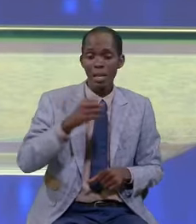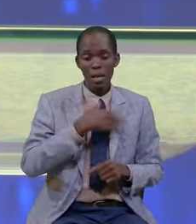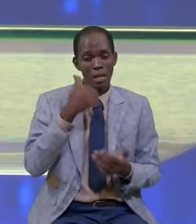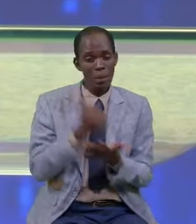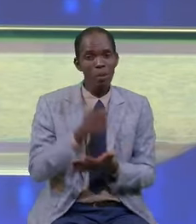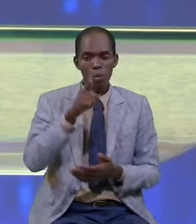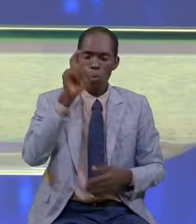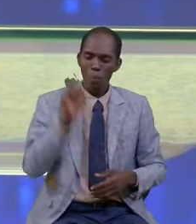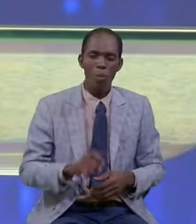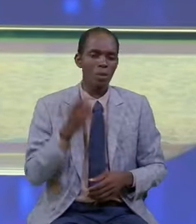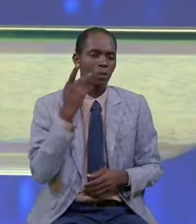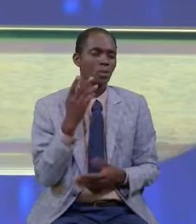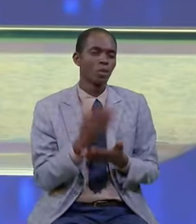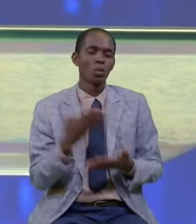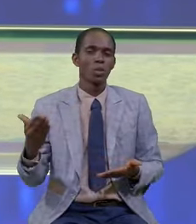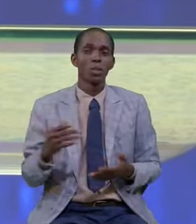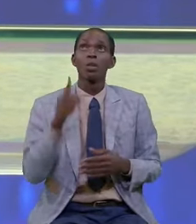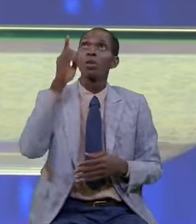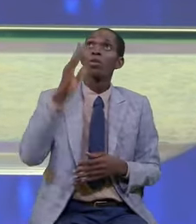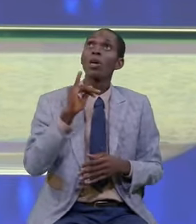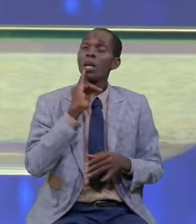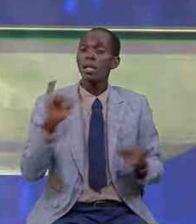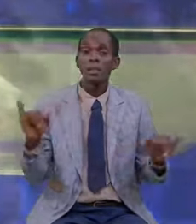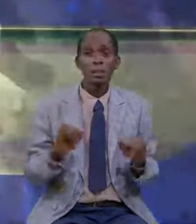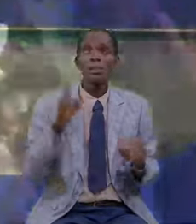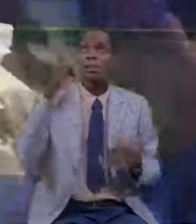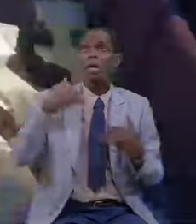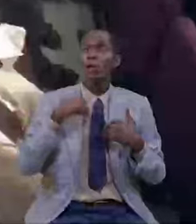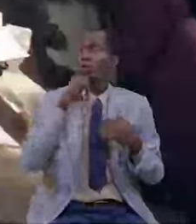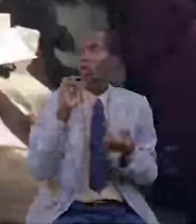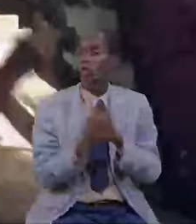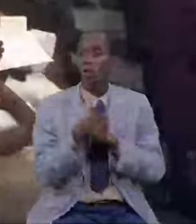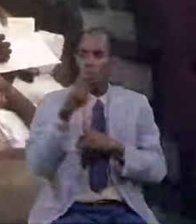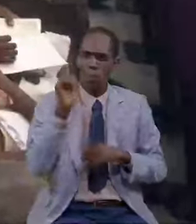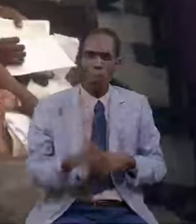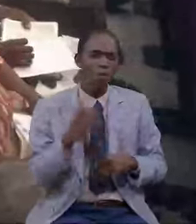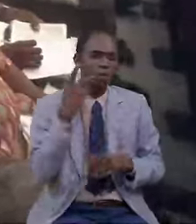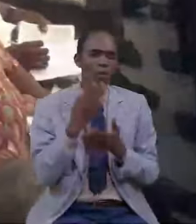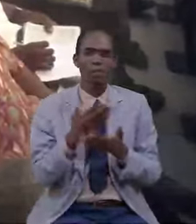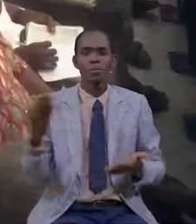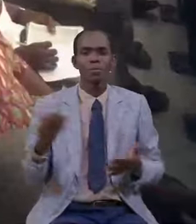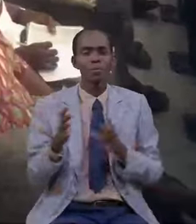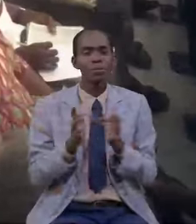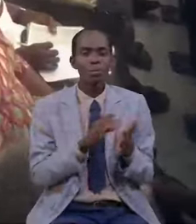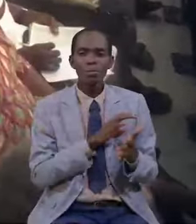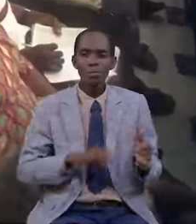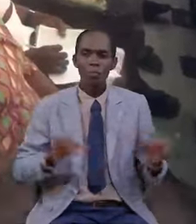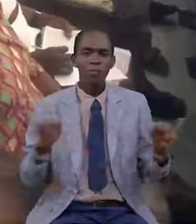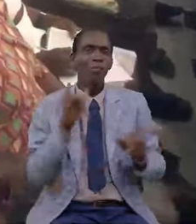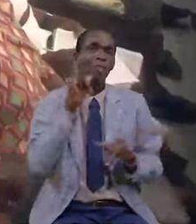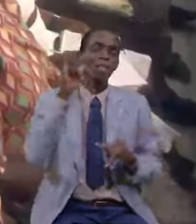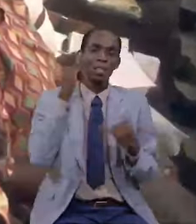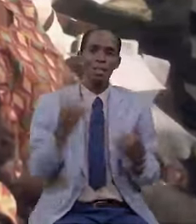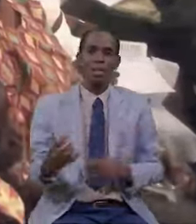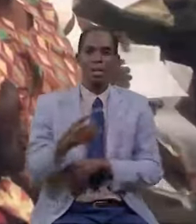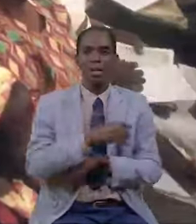soir. Dieu est le même, hier il n'a pas changé, vous devez voir quelque chose. Jésus-Christ le même hier, aujourd'hui, éternellement,